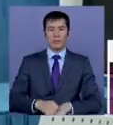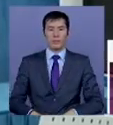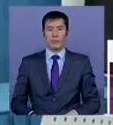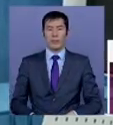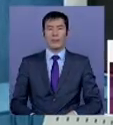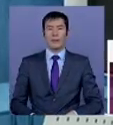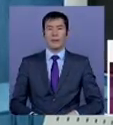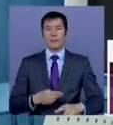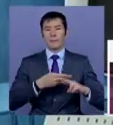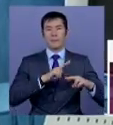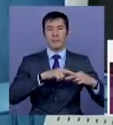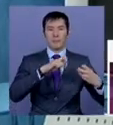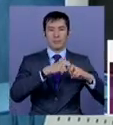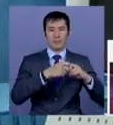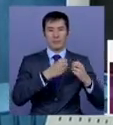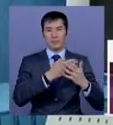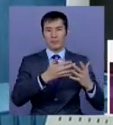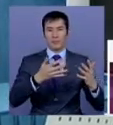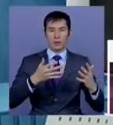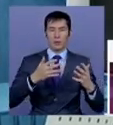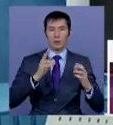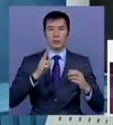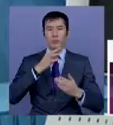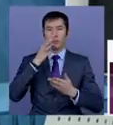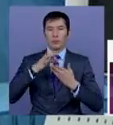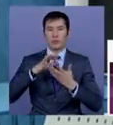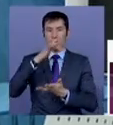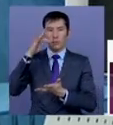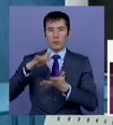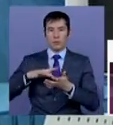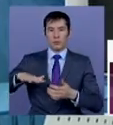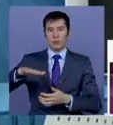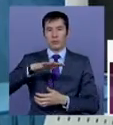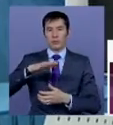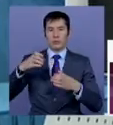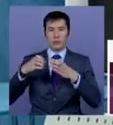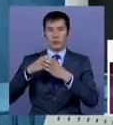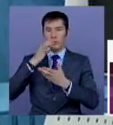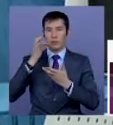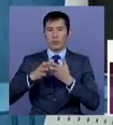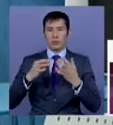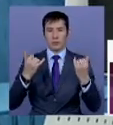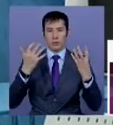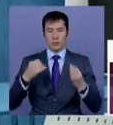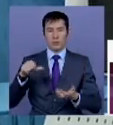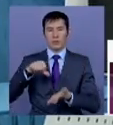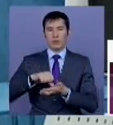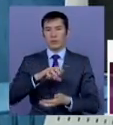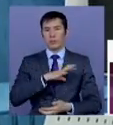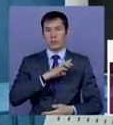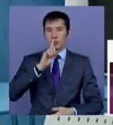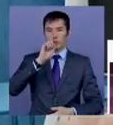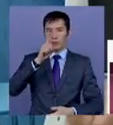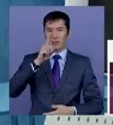Бұл мәселемен қалалық мобильділік басқармасы айналысады. Олар да бүгін жиналысқа қатысты. Басқарма өкілдерінің айтуынша, келер жылы біздің ауданда жаңа